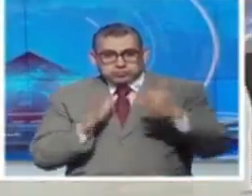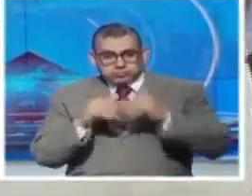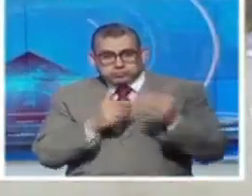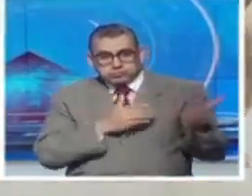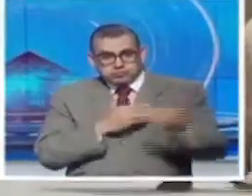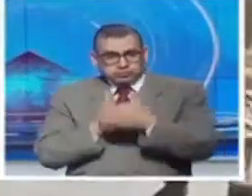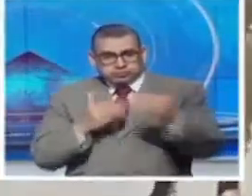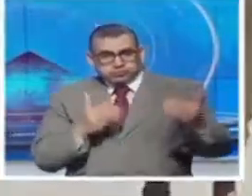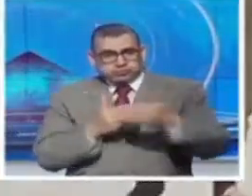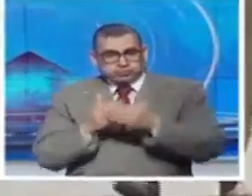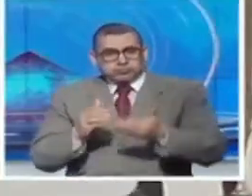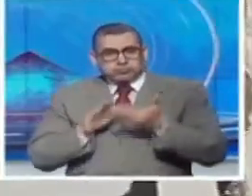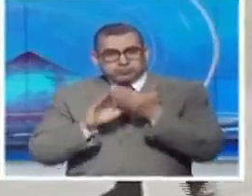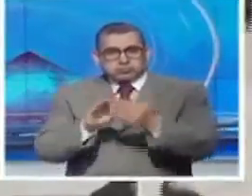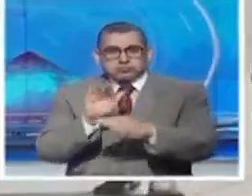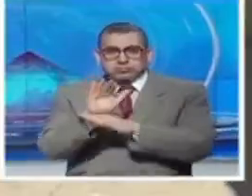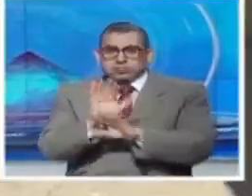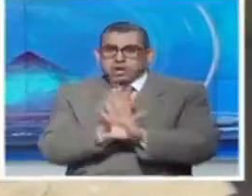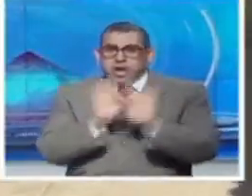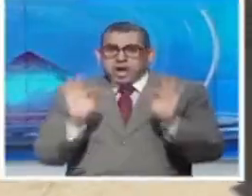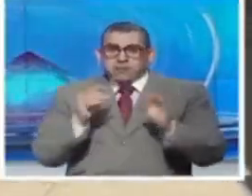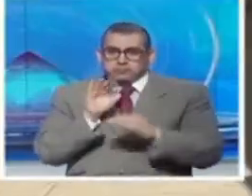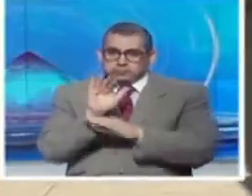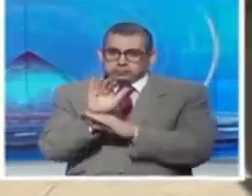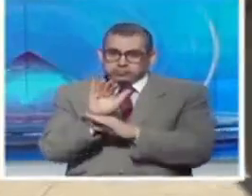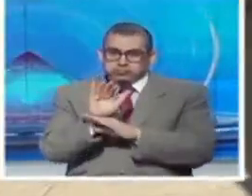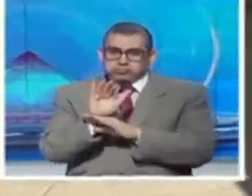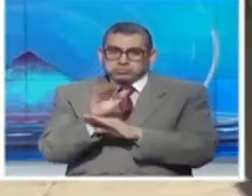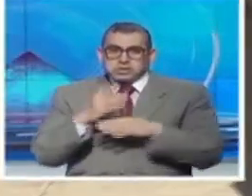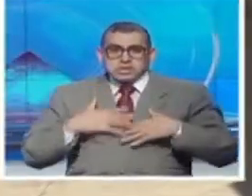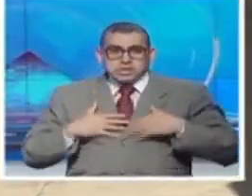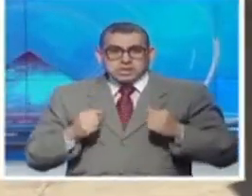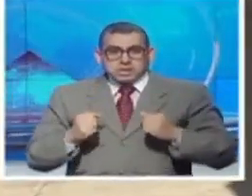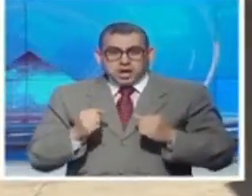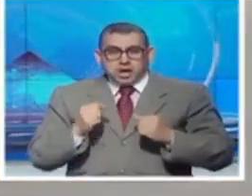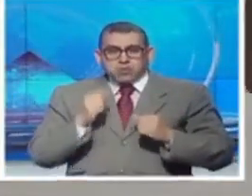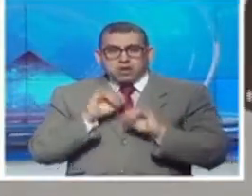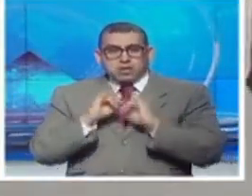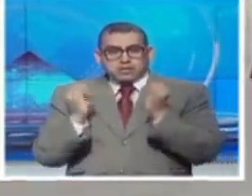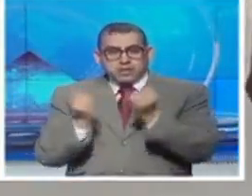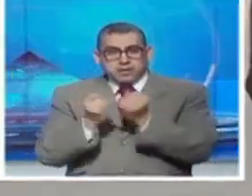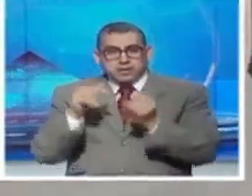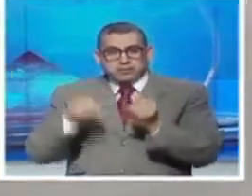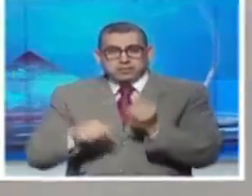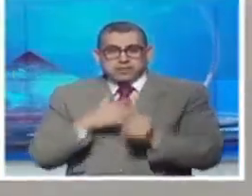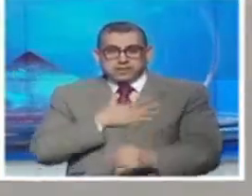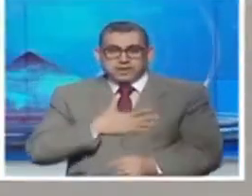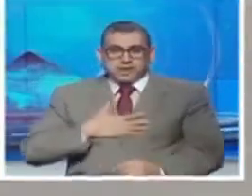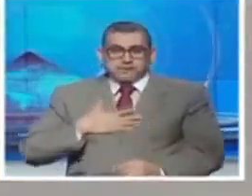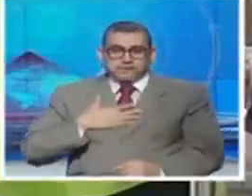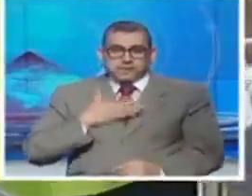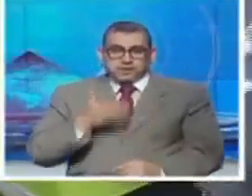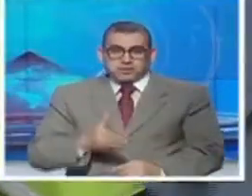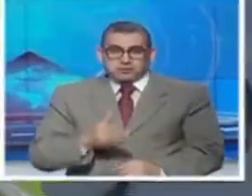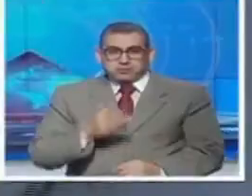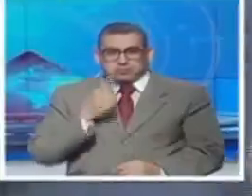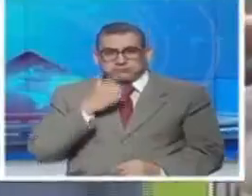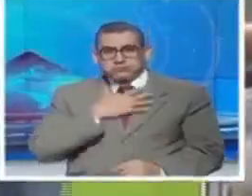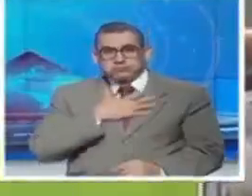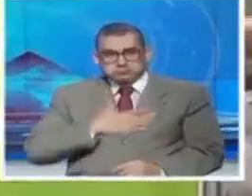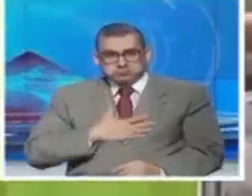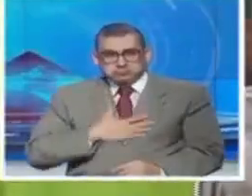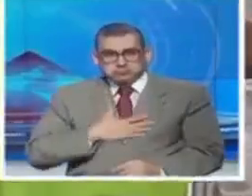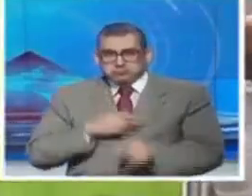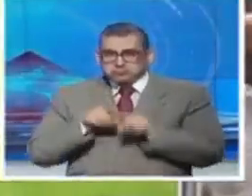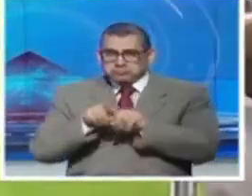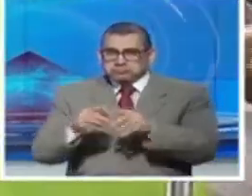الأراضي المصرية على كافة أوجه الرعاية الصحية والاجتماعية والنفسية، مشاعر